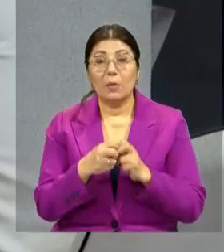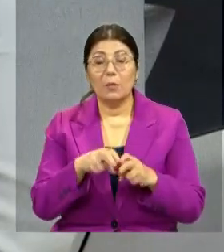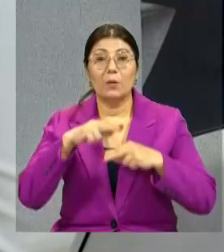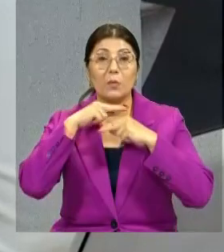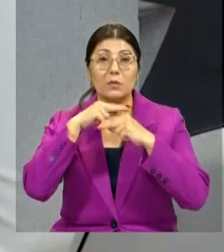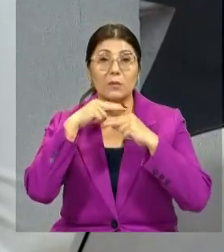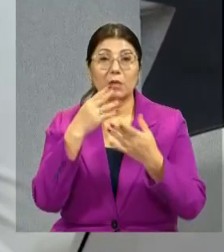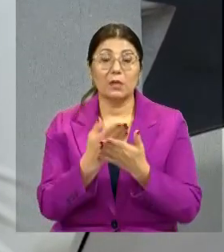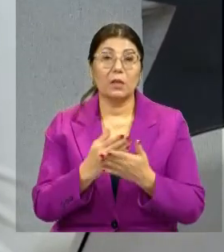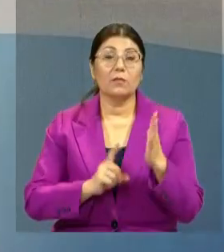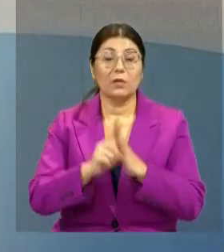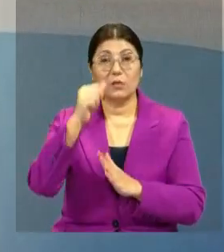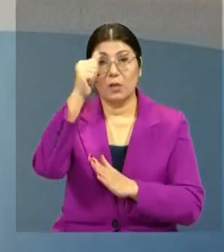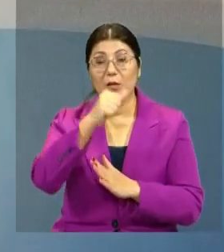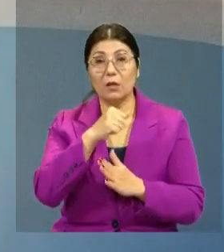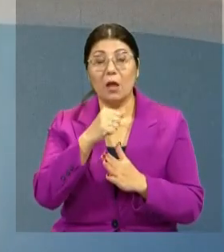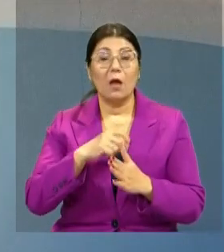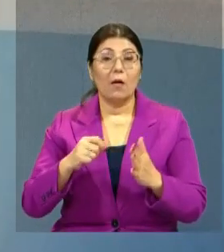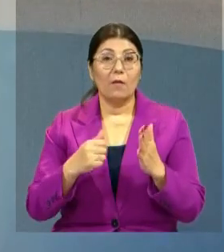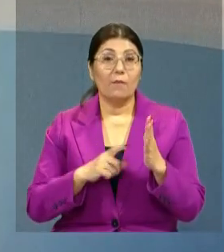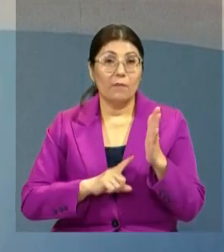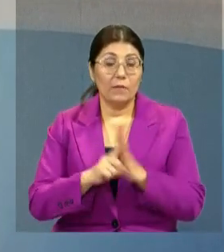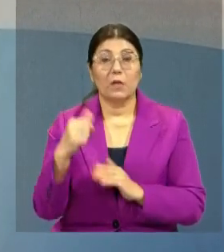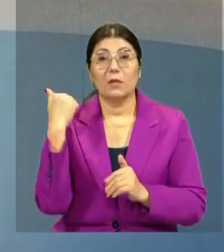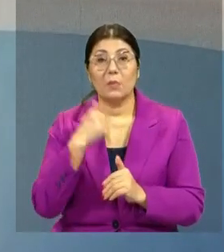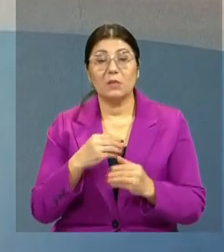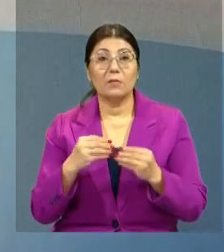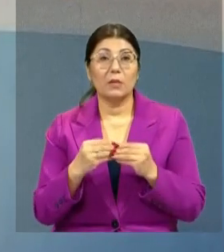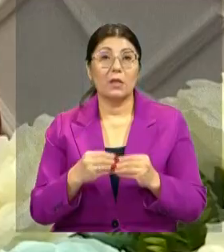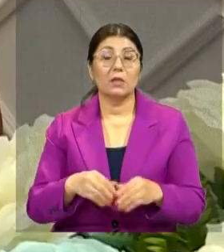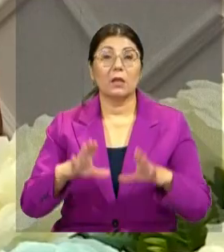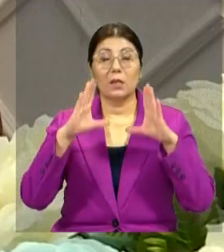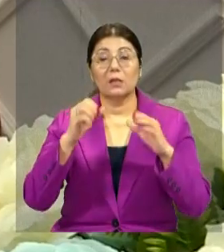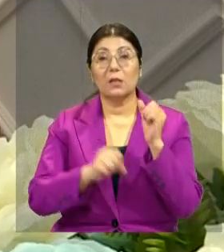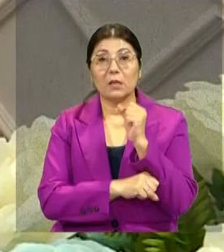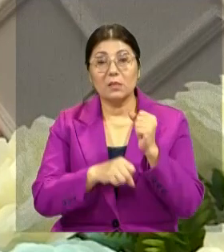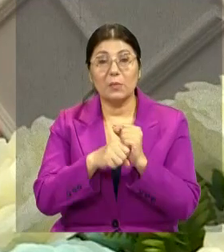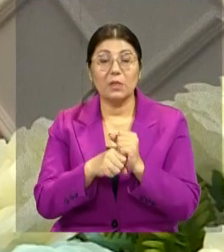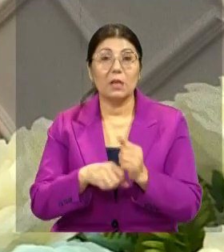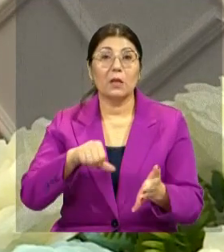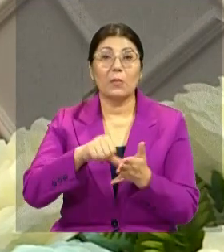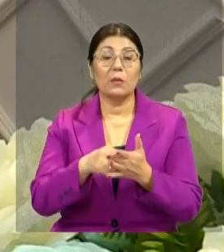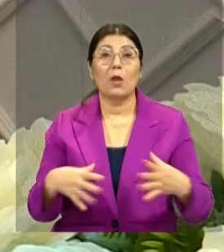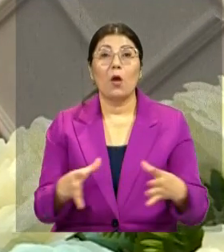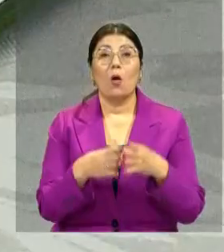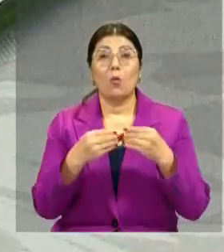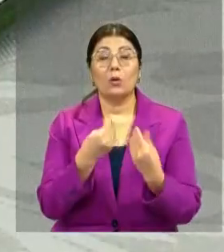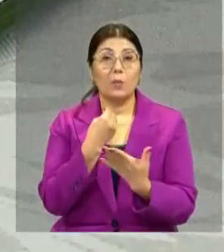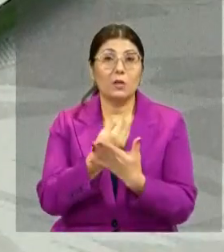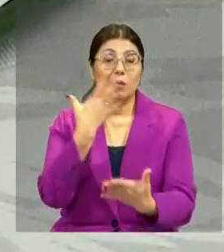отыр. Апта басында дін қызметкерлері зорлық-зомбылықсыз 16 күн халықаралық акциясына атсалысты. Неке қиюға келген жастарға отбасы